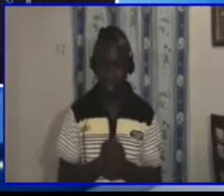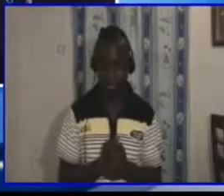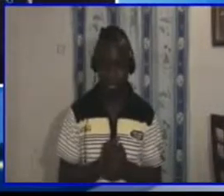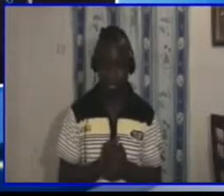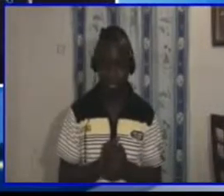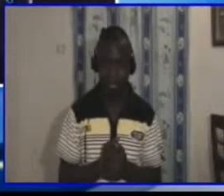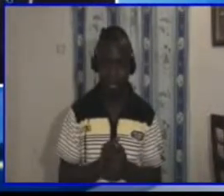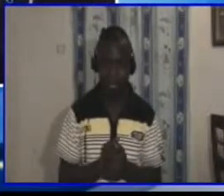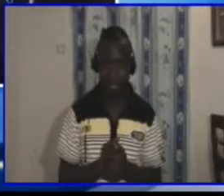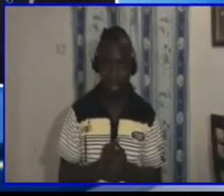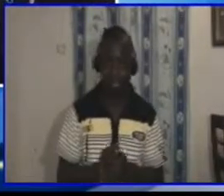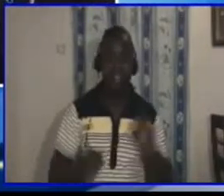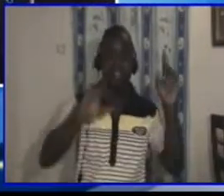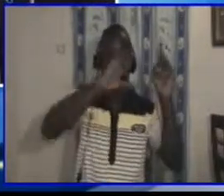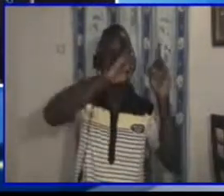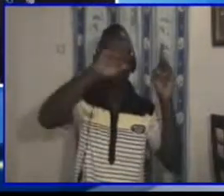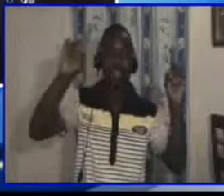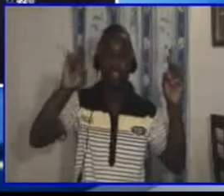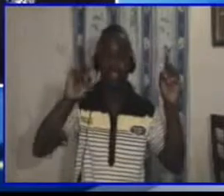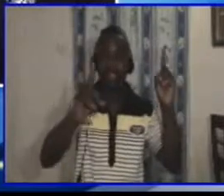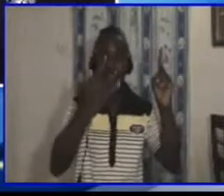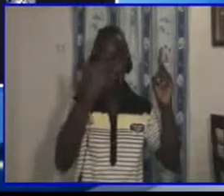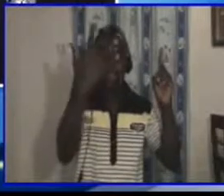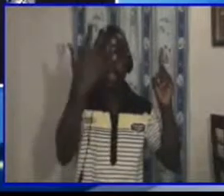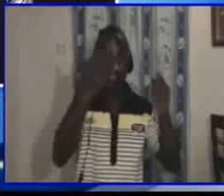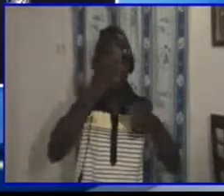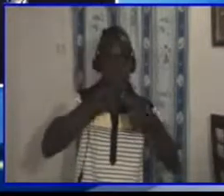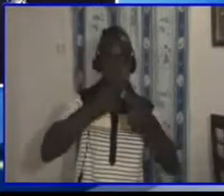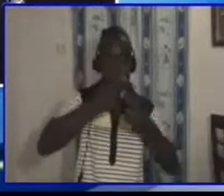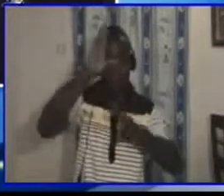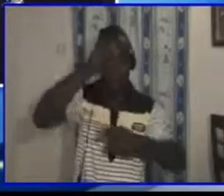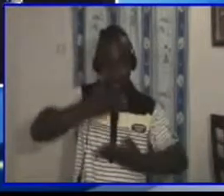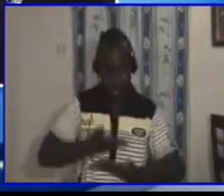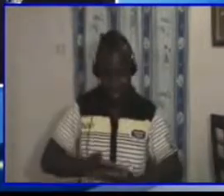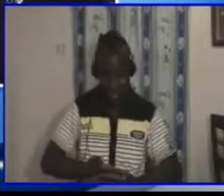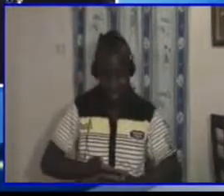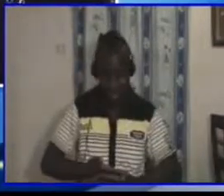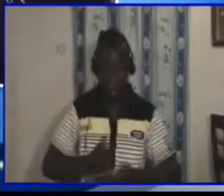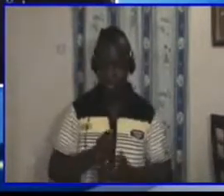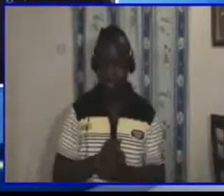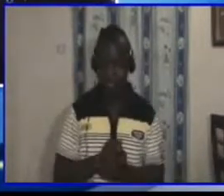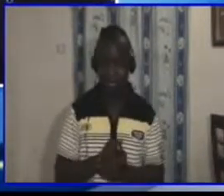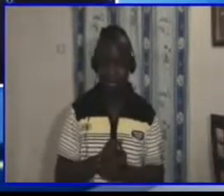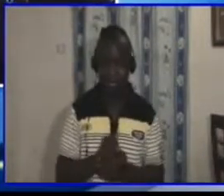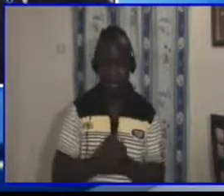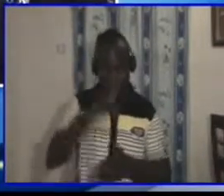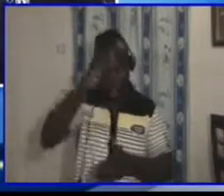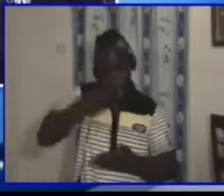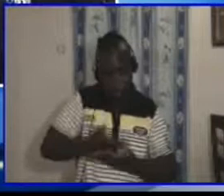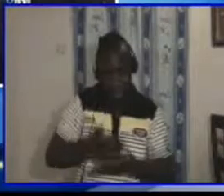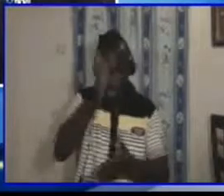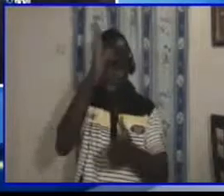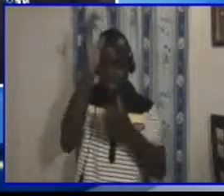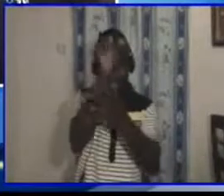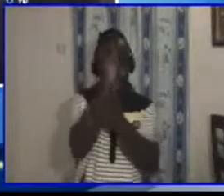gesù cristo il nostro signore e salvatore a quattro titoli di figlio